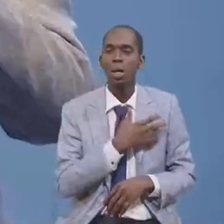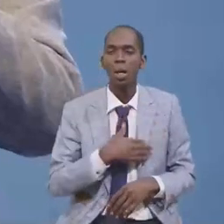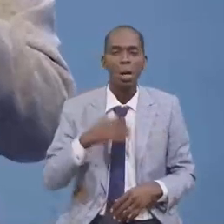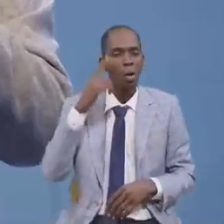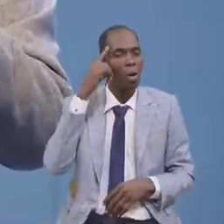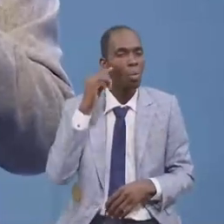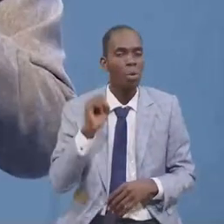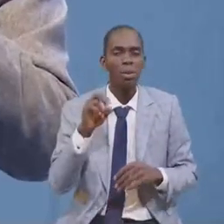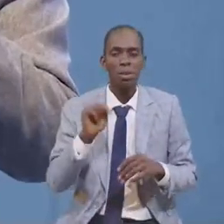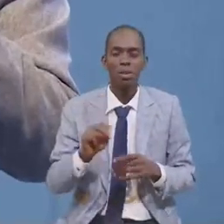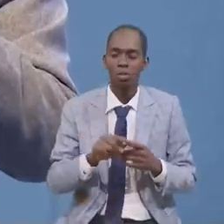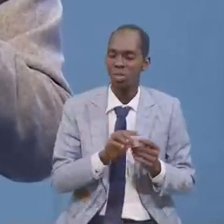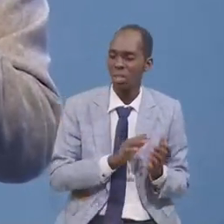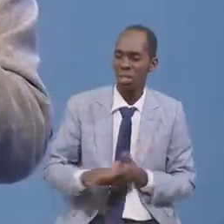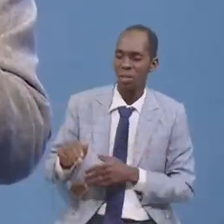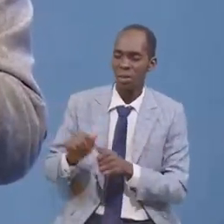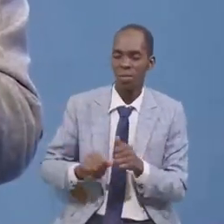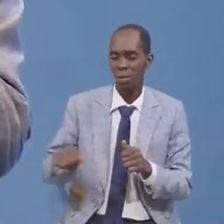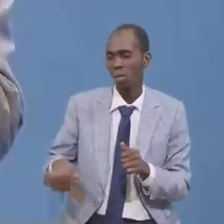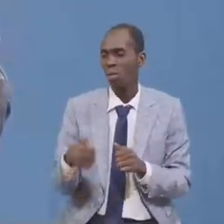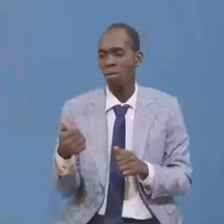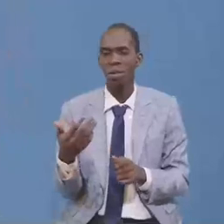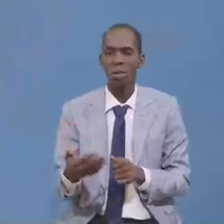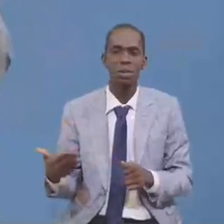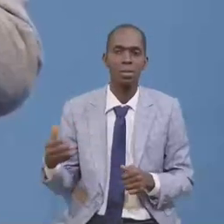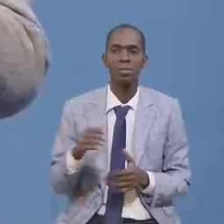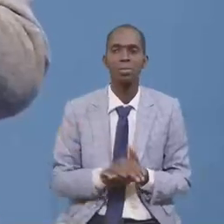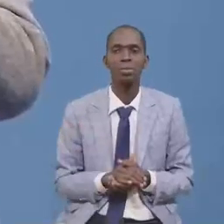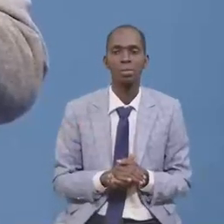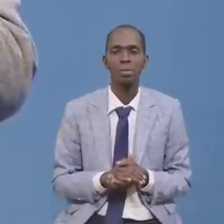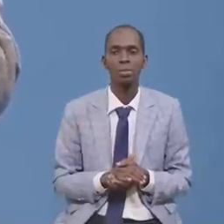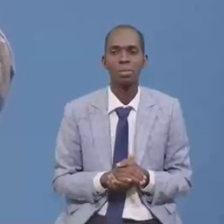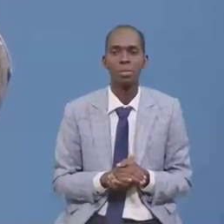Et Moïse a dû abandonner toute autre chose.